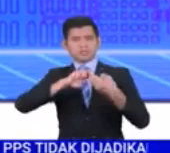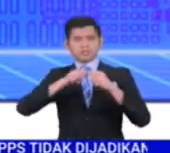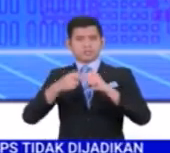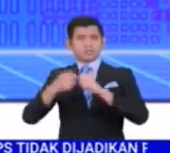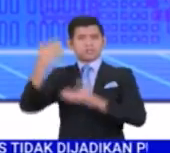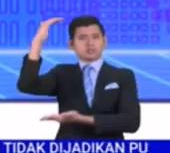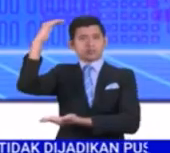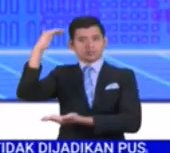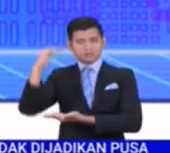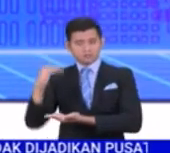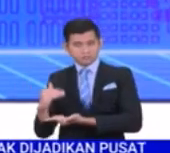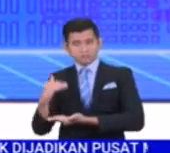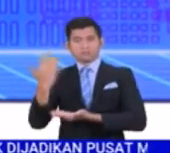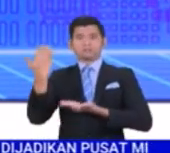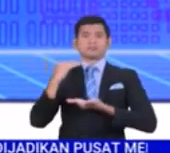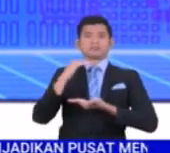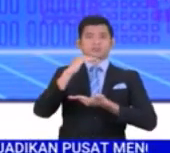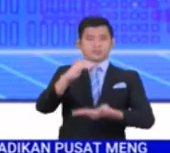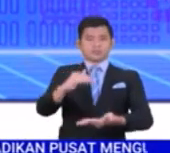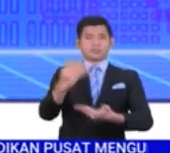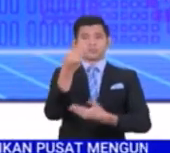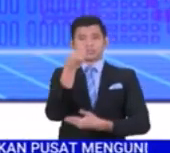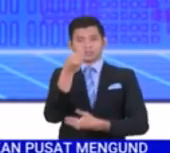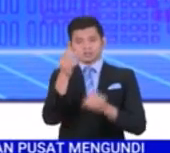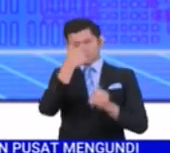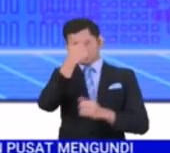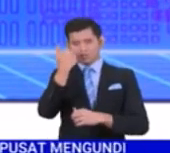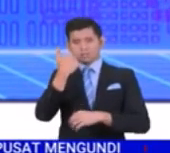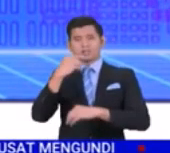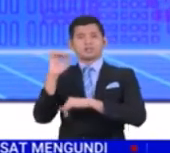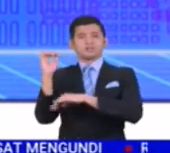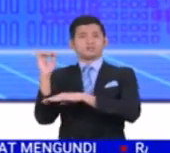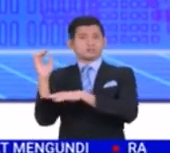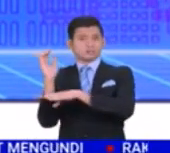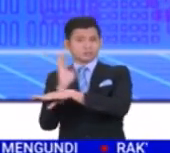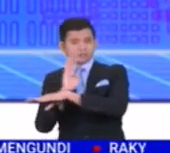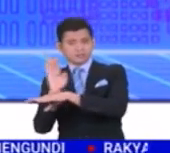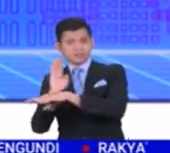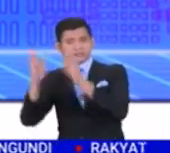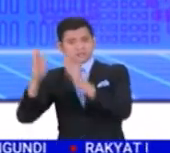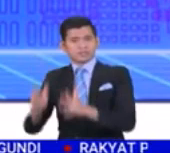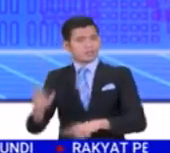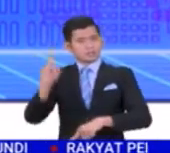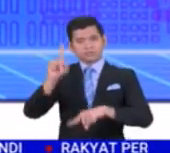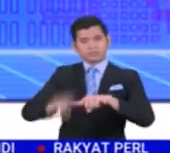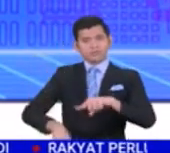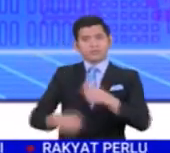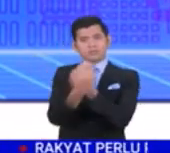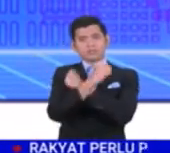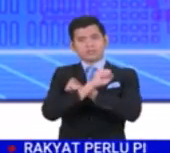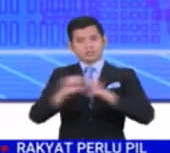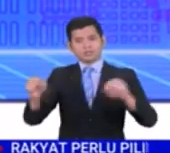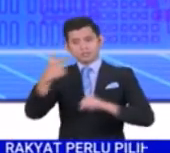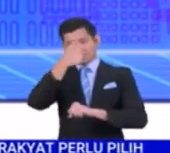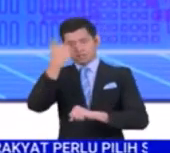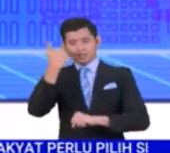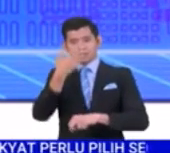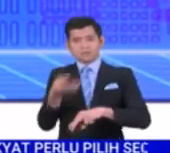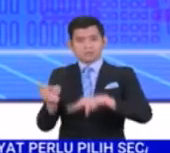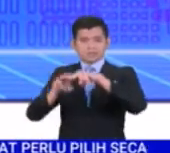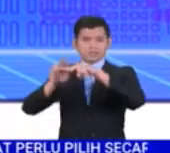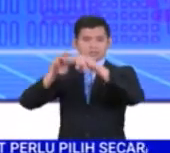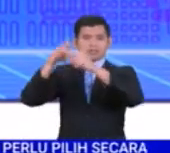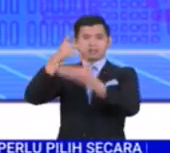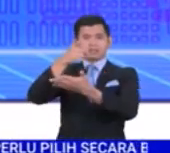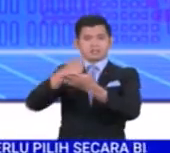bekalan disebabkan pemain industri tidak dapat menambah pengeluaran di kilang berikutan berdepan kerugian susulan kerana peningkatan